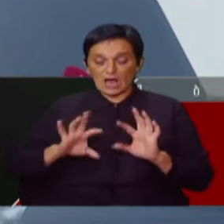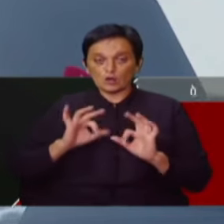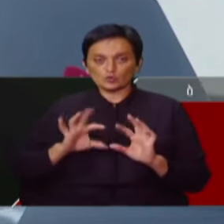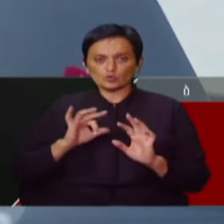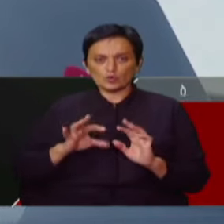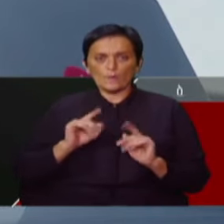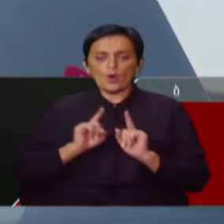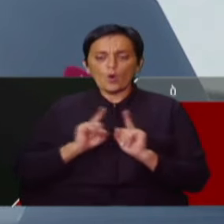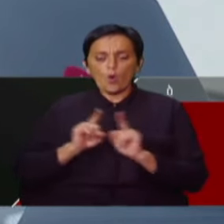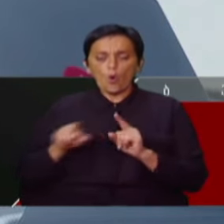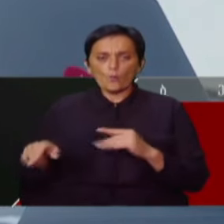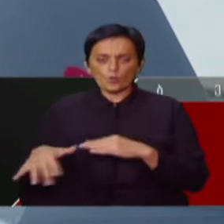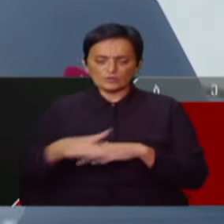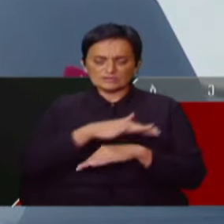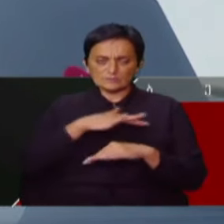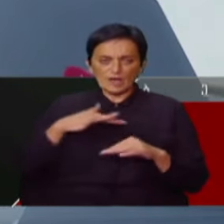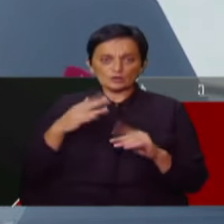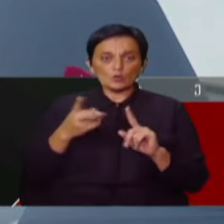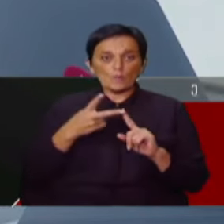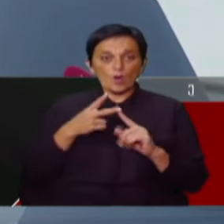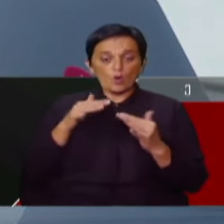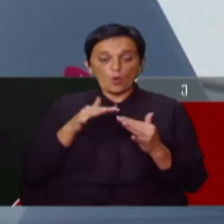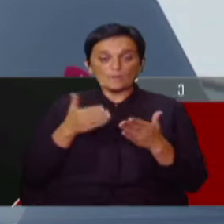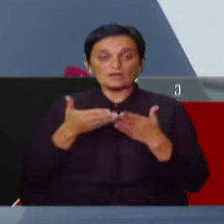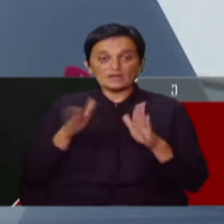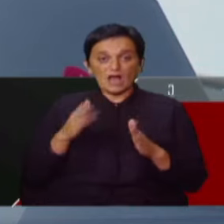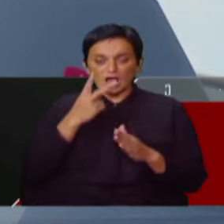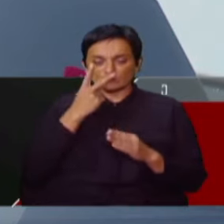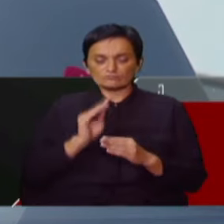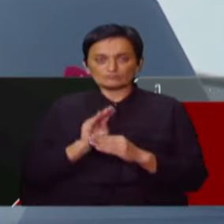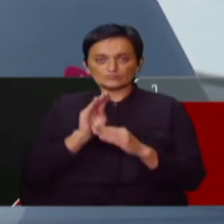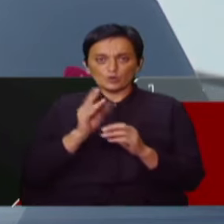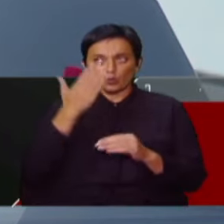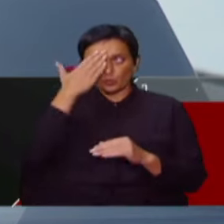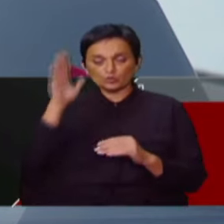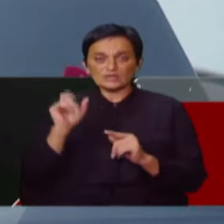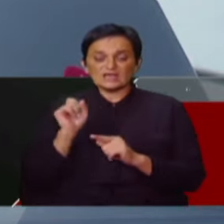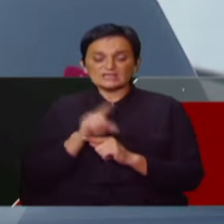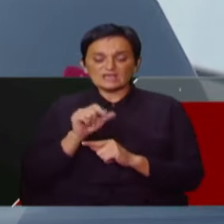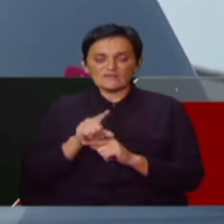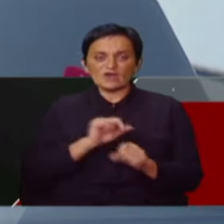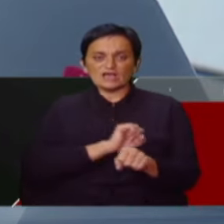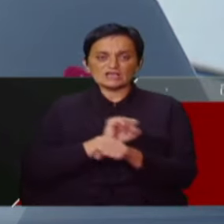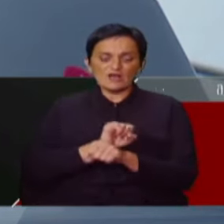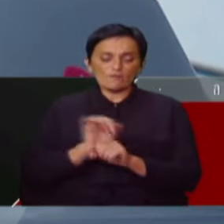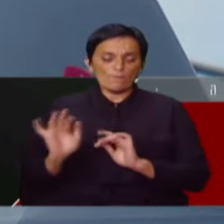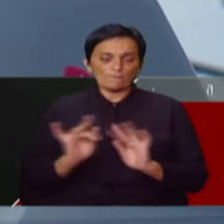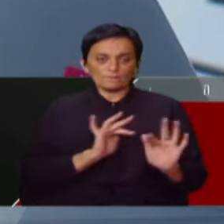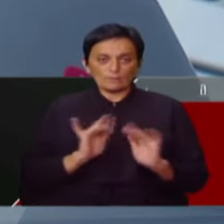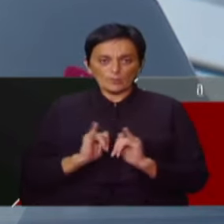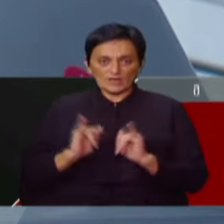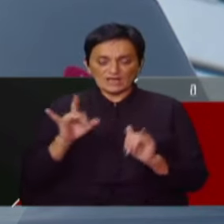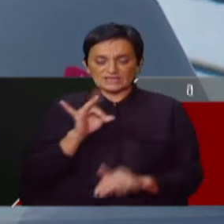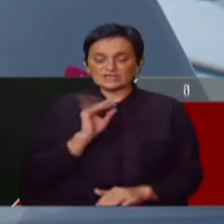თითქმის მთელი ოპოზიციური სპექტრე მეორე ფრონტის გახსნის გაზრდილი საფრთხე, უცხოეთიდან მიღებული დავალებები, რევოლუციური პროცესების